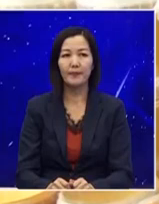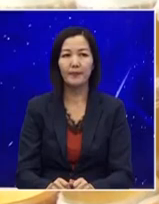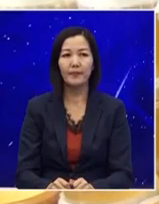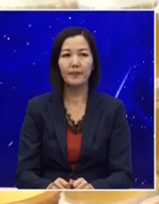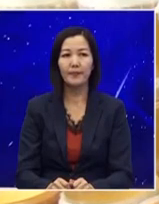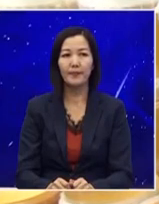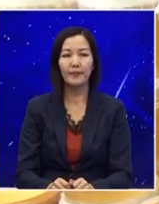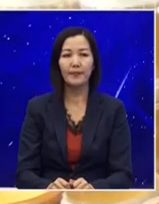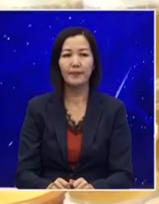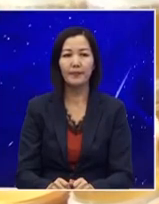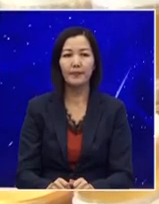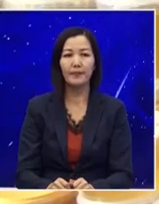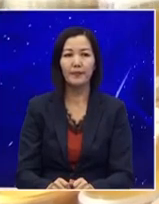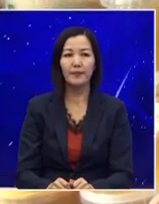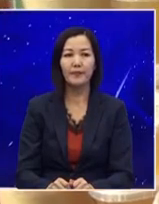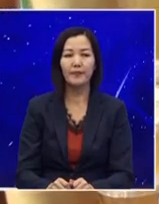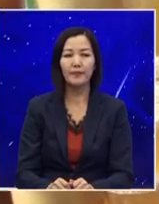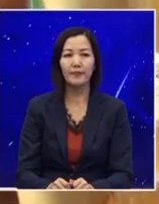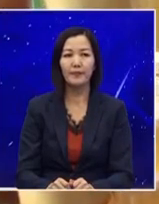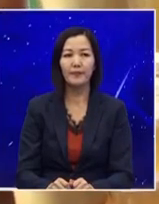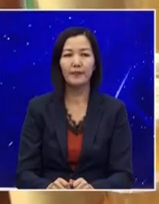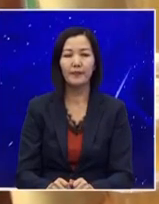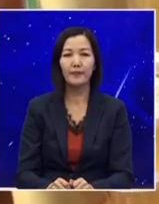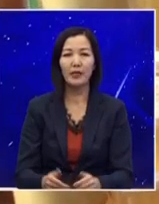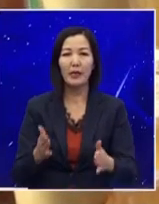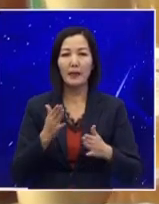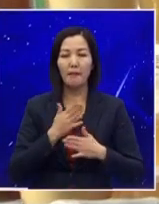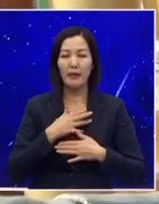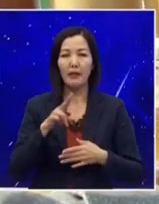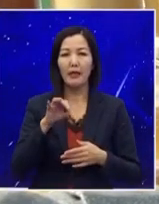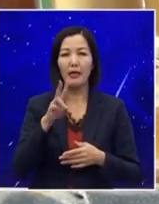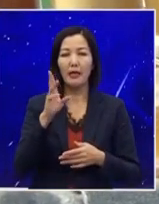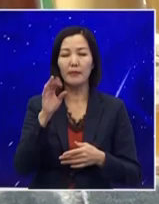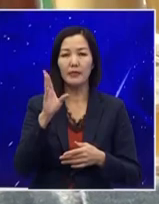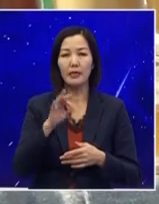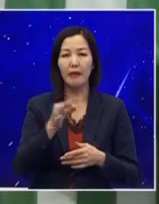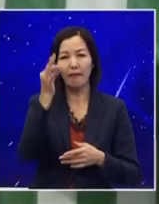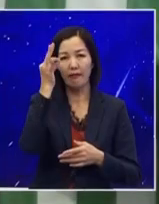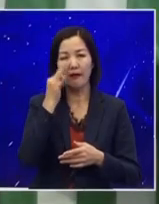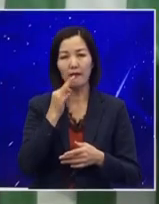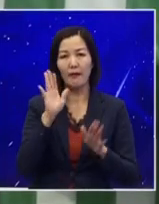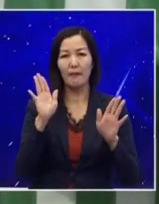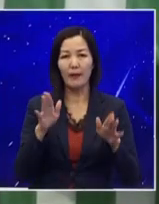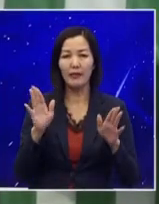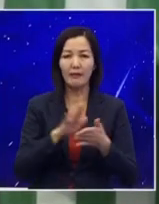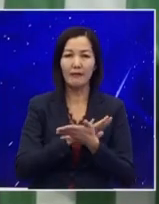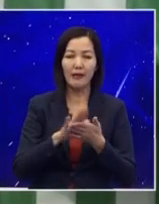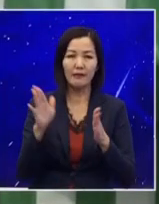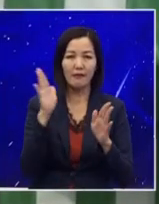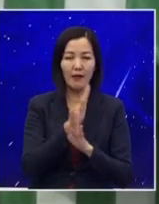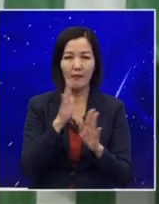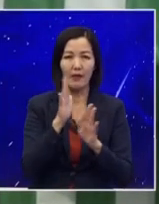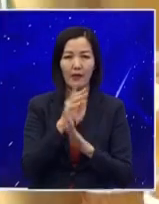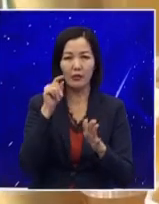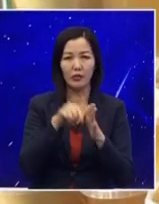Я представляю продукцию Лепсинск мед. Мен Лепсі өнімдерінің өкілімін. Мыналар экологиялық таза бал. Құрамында